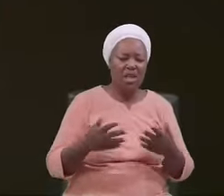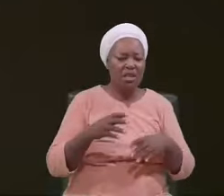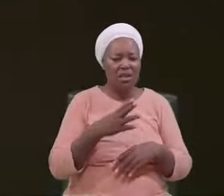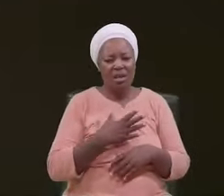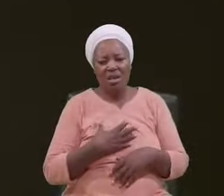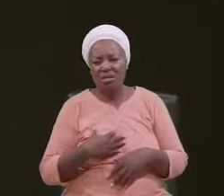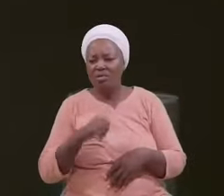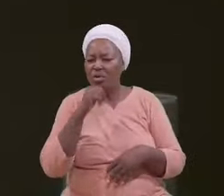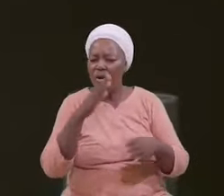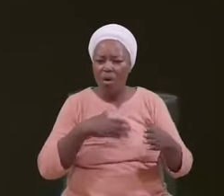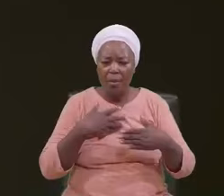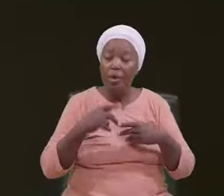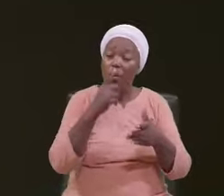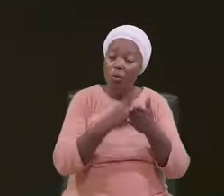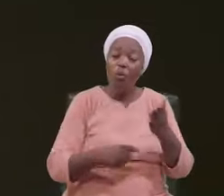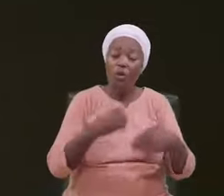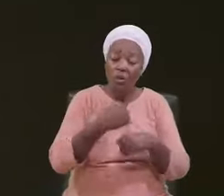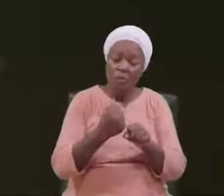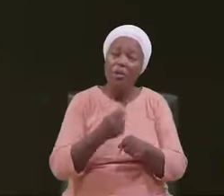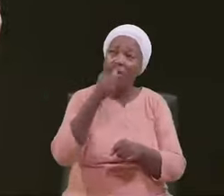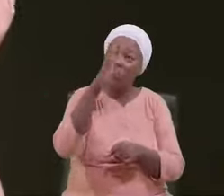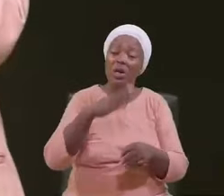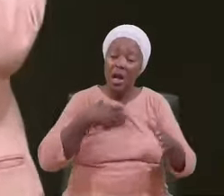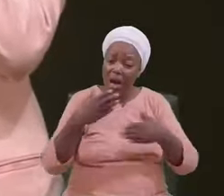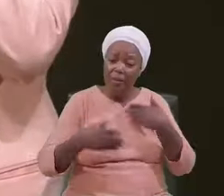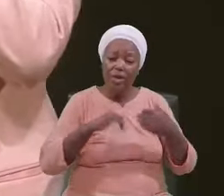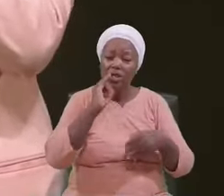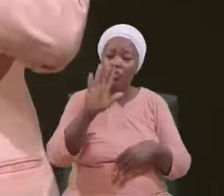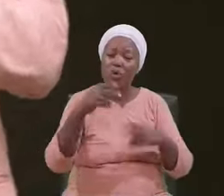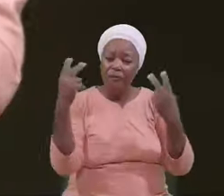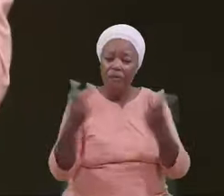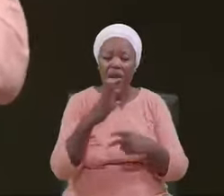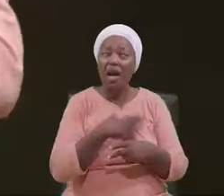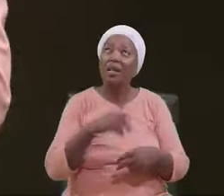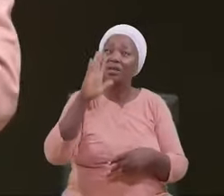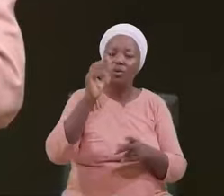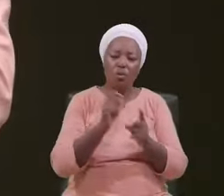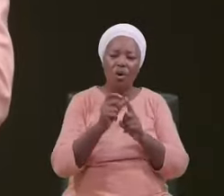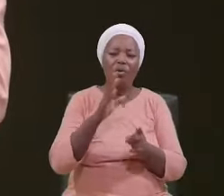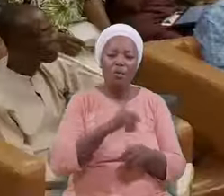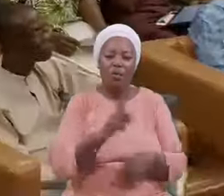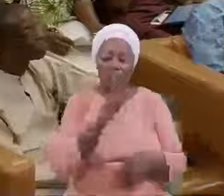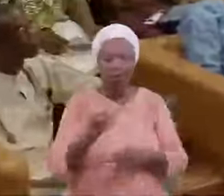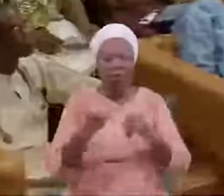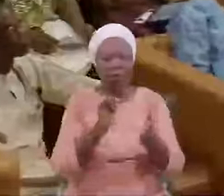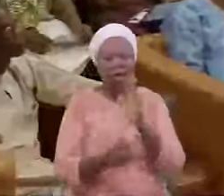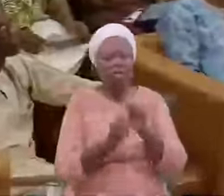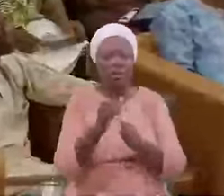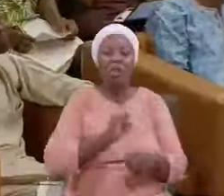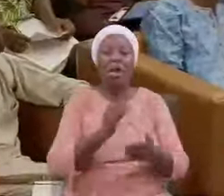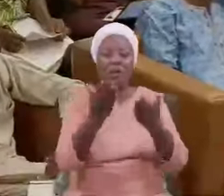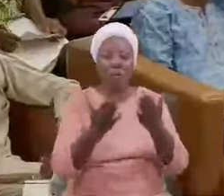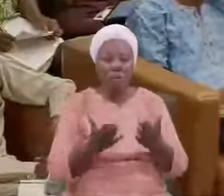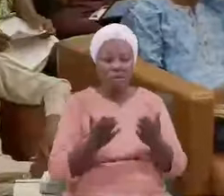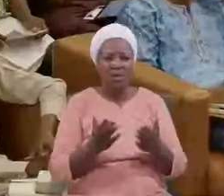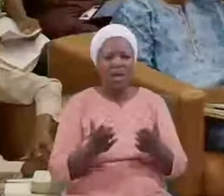à Dieu, c'est votre victoire. Et la parole est et sans avoir exécuté ma